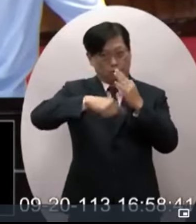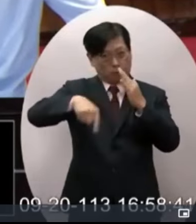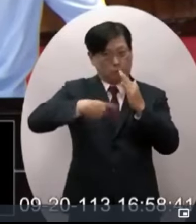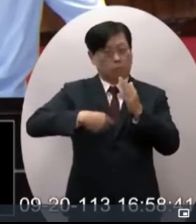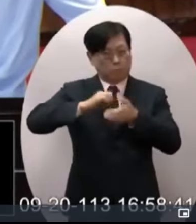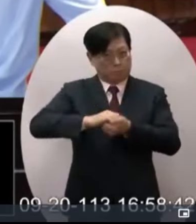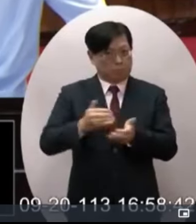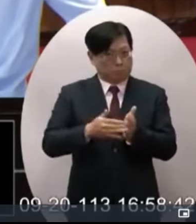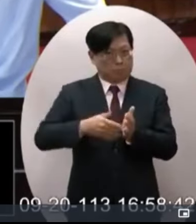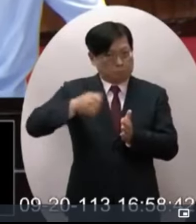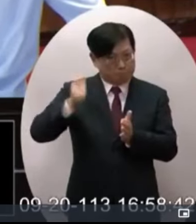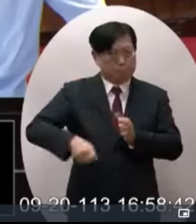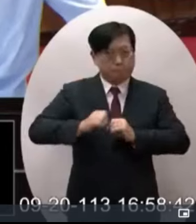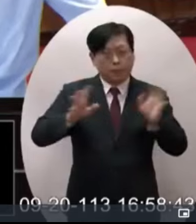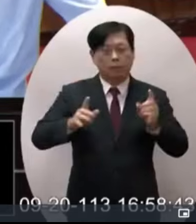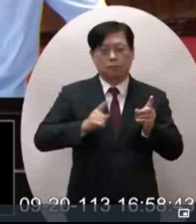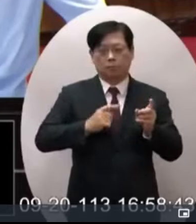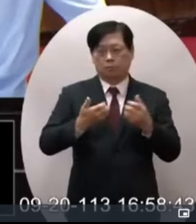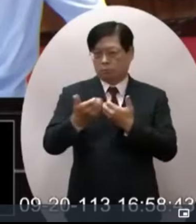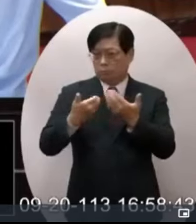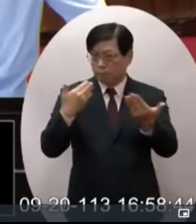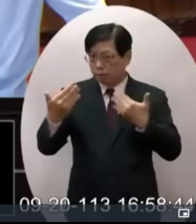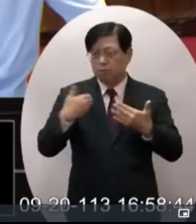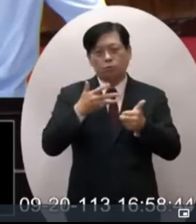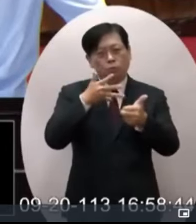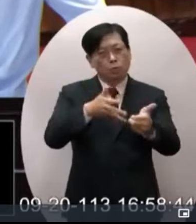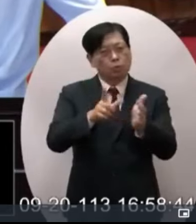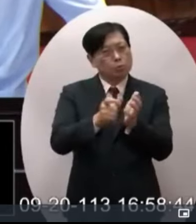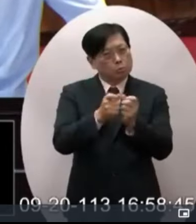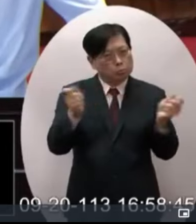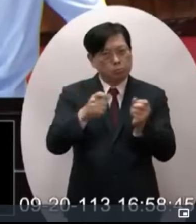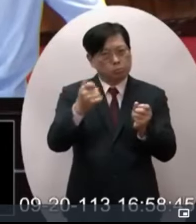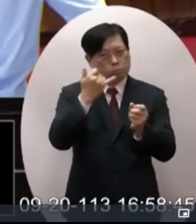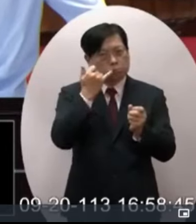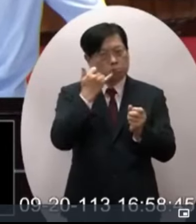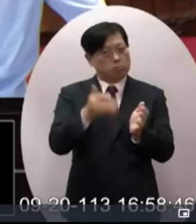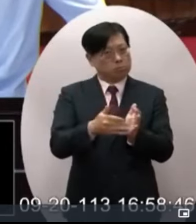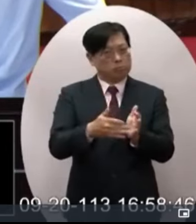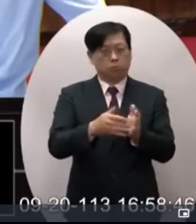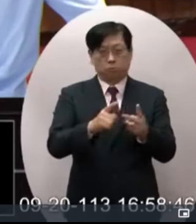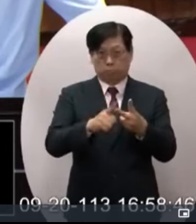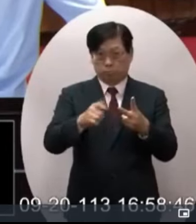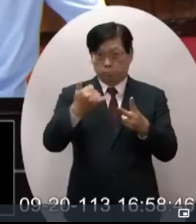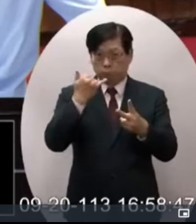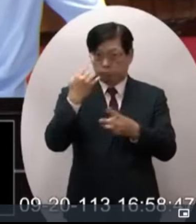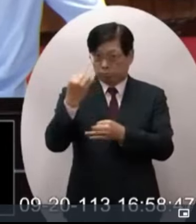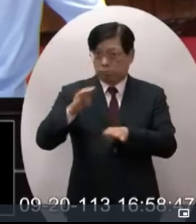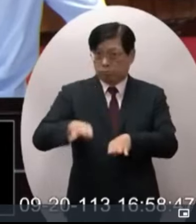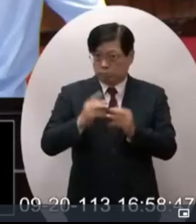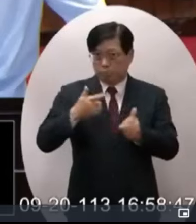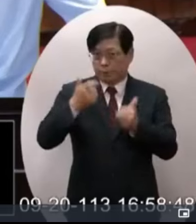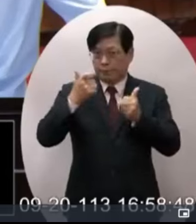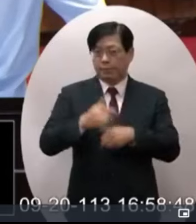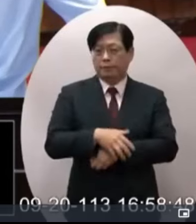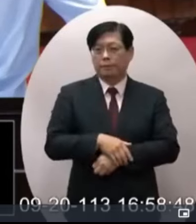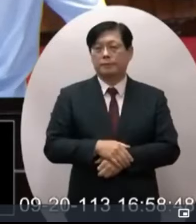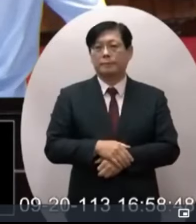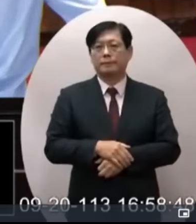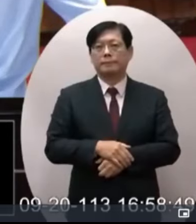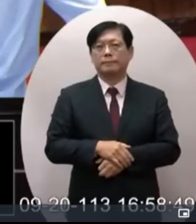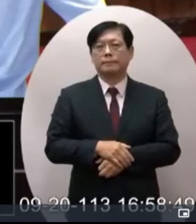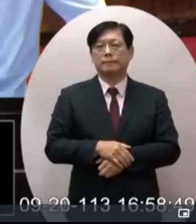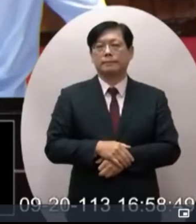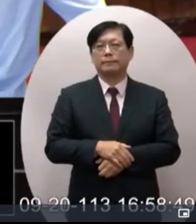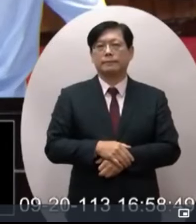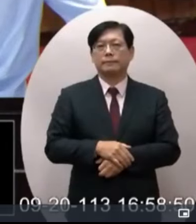决议，你要厘清，请问一下，你要多久才能厘清？多久才能够开始执行死刑？ 那这部分